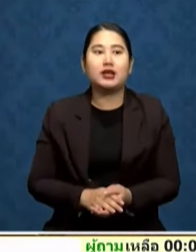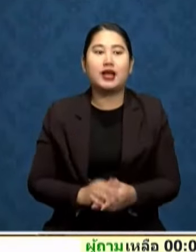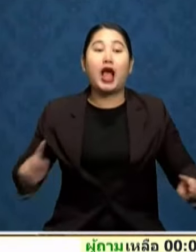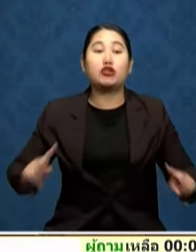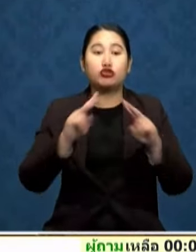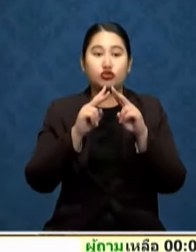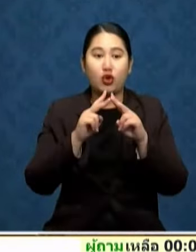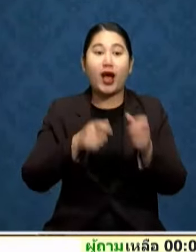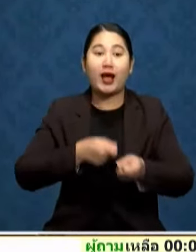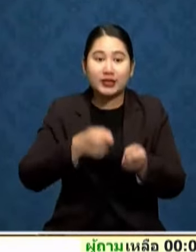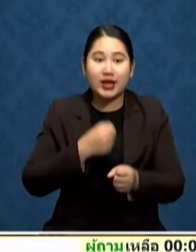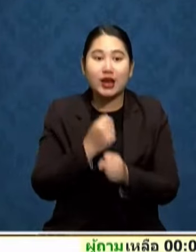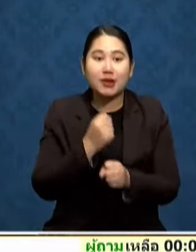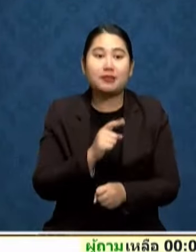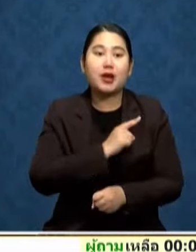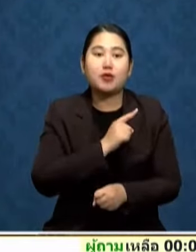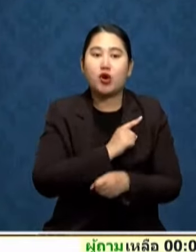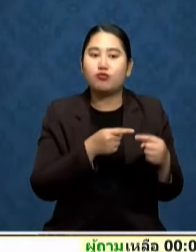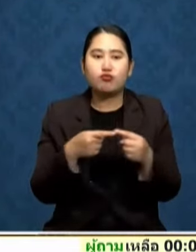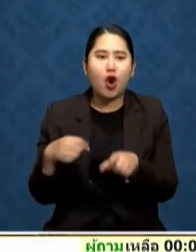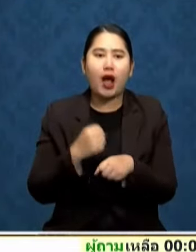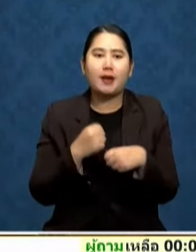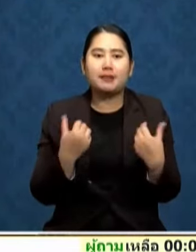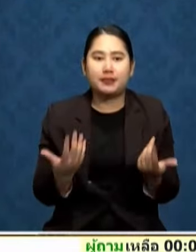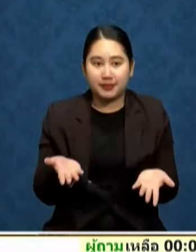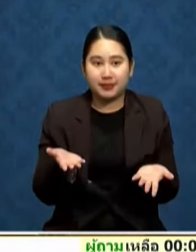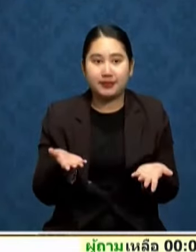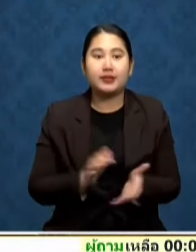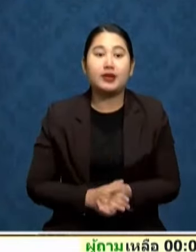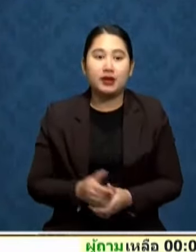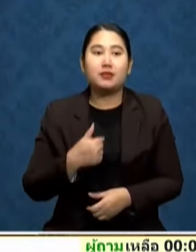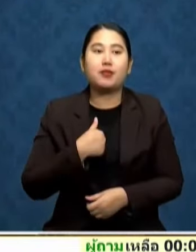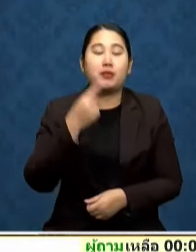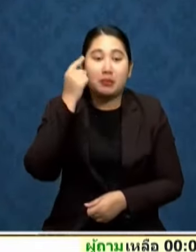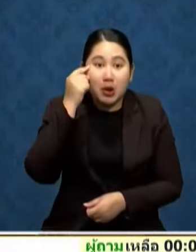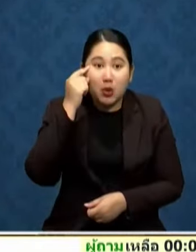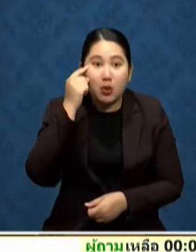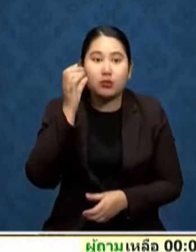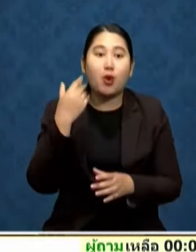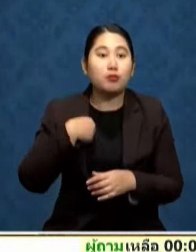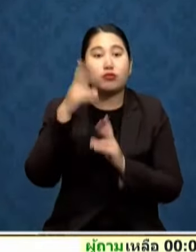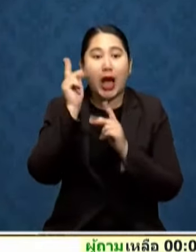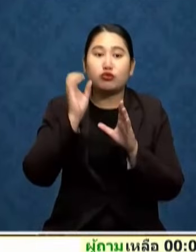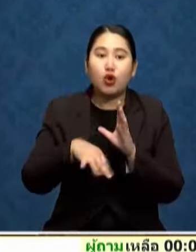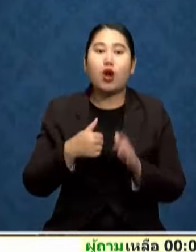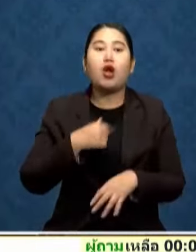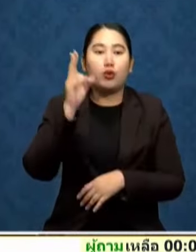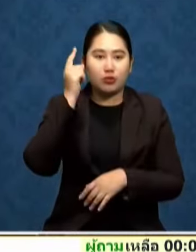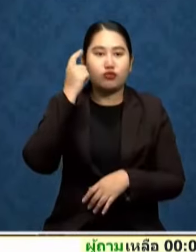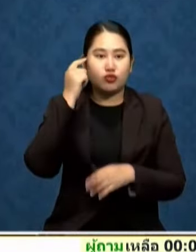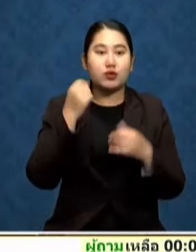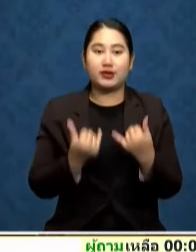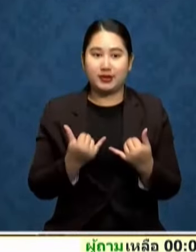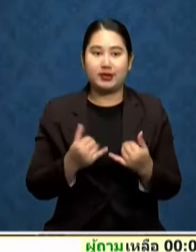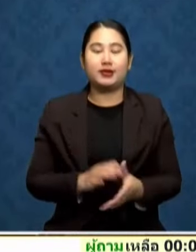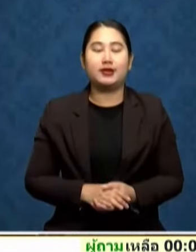หกรณ์ดำเนินการอย่างไรต่อบ้างหลังจากเหตุการณ์นี้ครับเผื่อผมยังไม่ทราบข้อมูลจะได้รับรู้รับทราบโดยทั่วกันในวันนี้ครับ